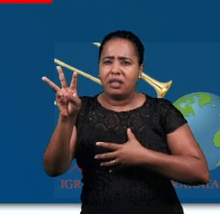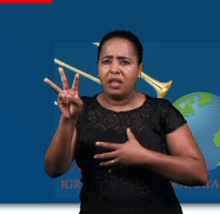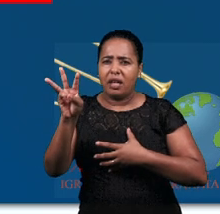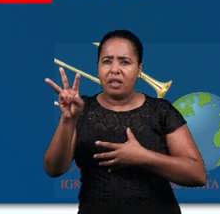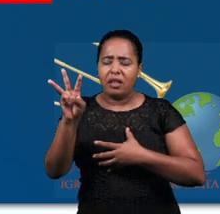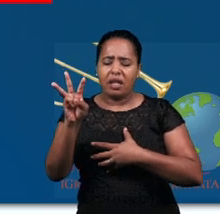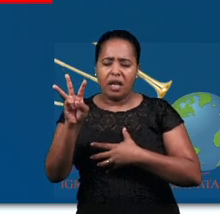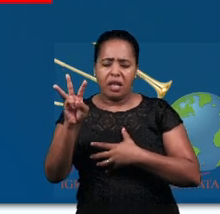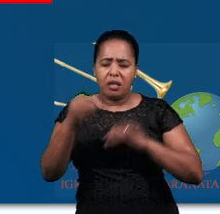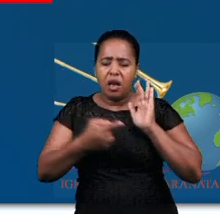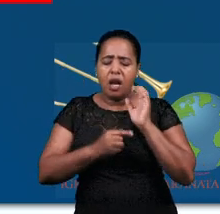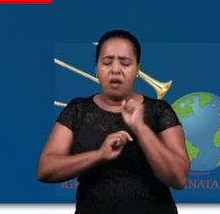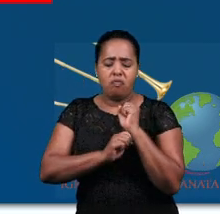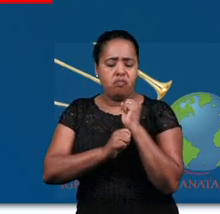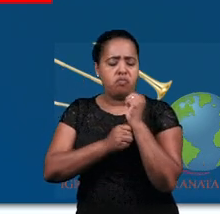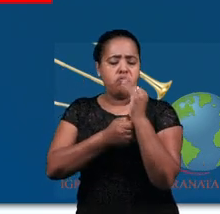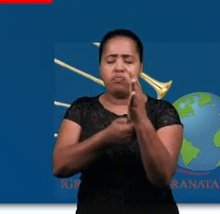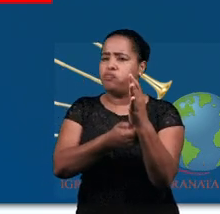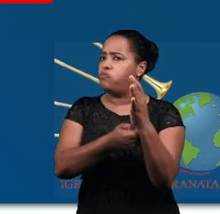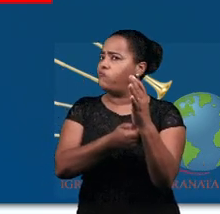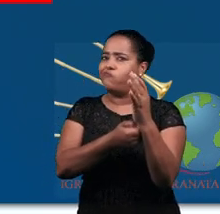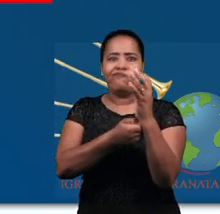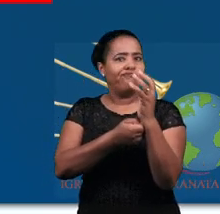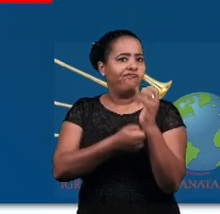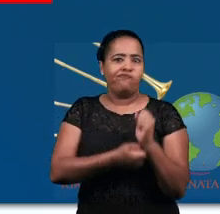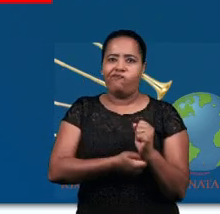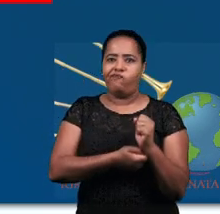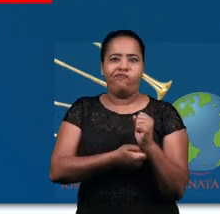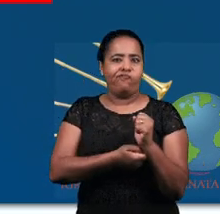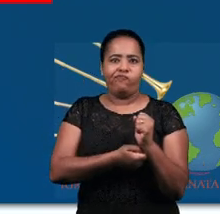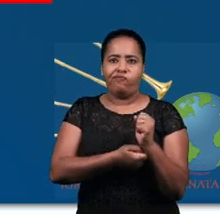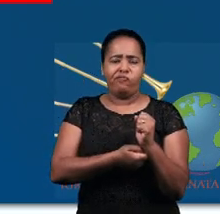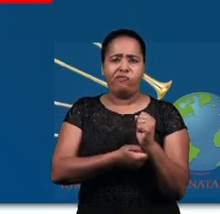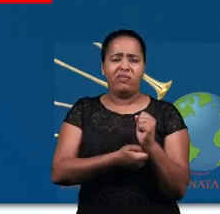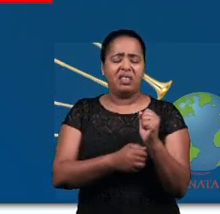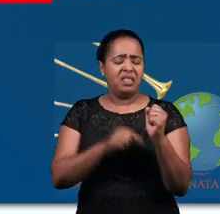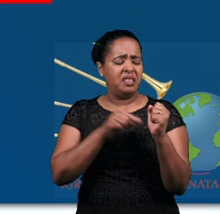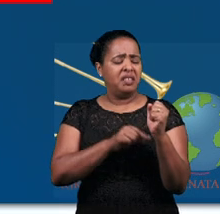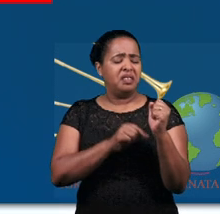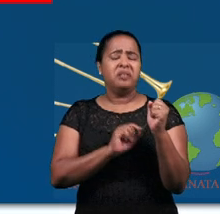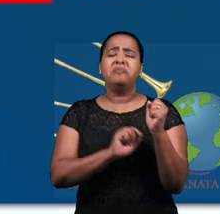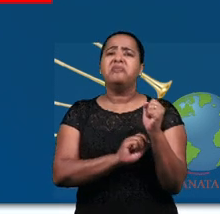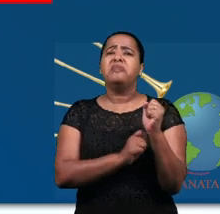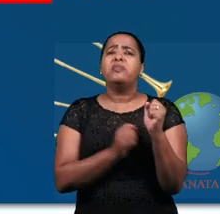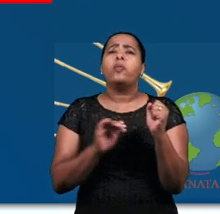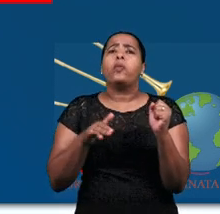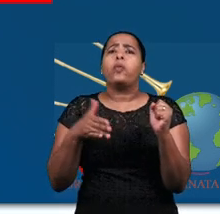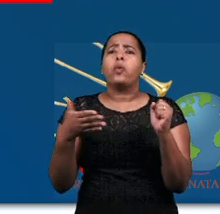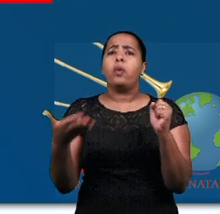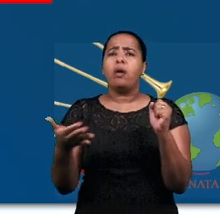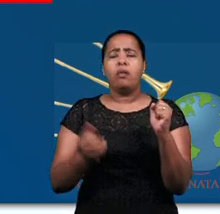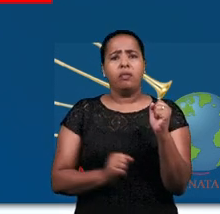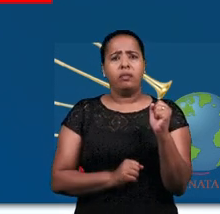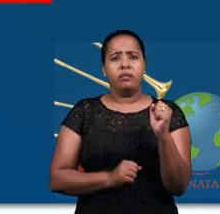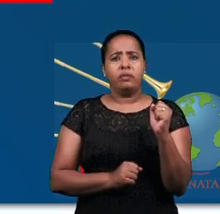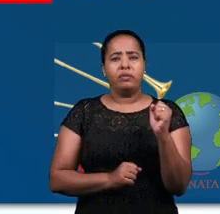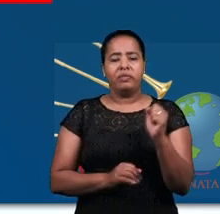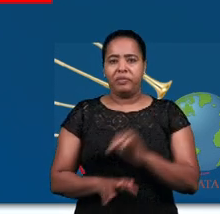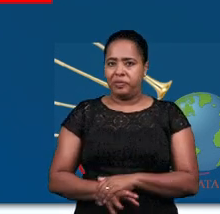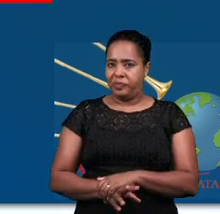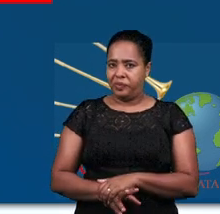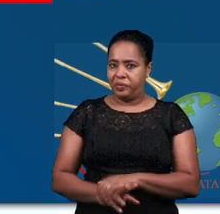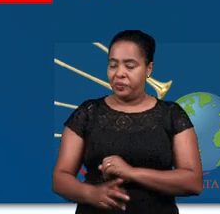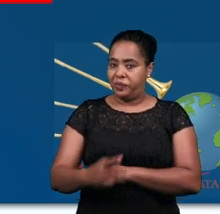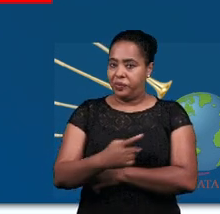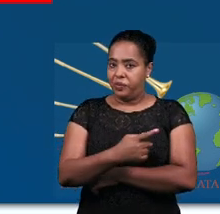ne purent expliquer l'énigme. Très bien. C'est quoi cette énigme? Le pasteur Sergio, il